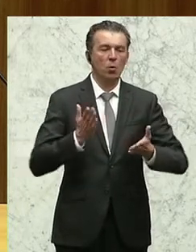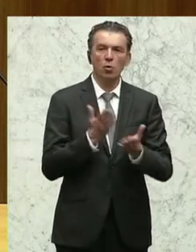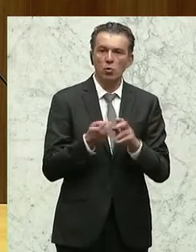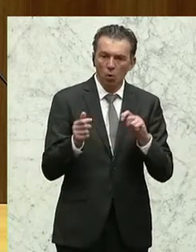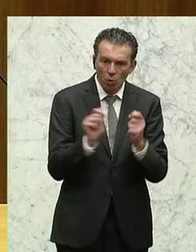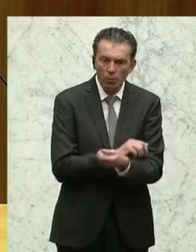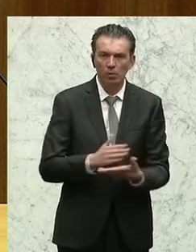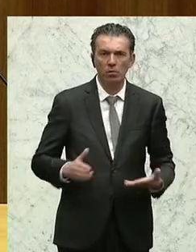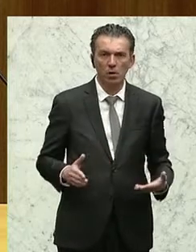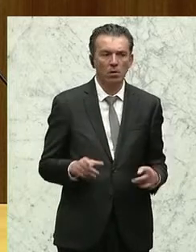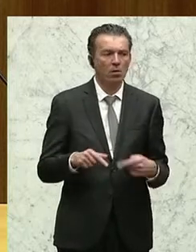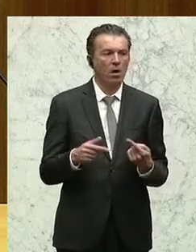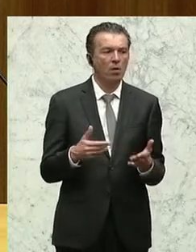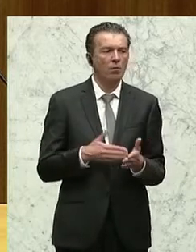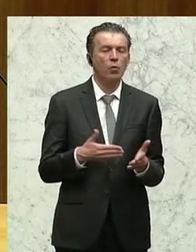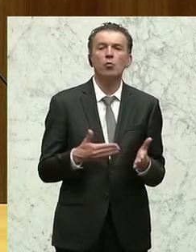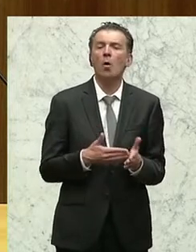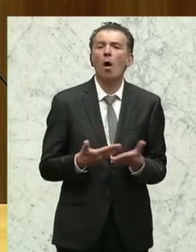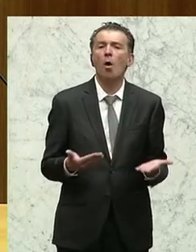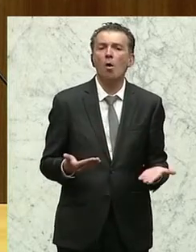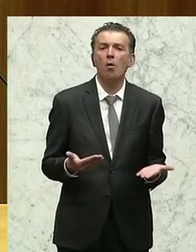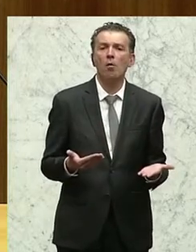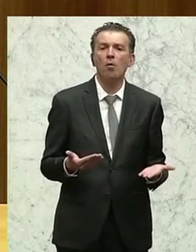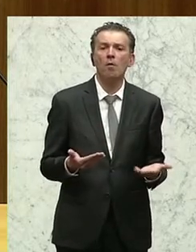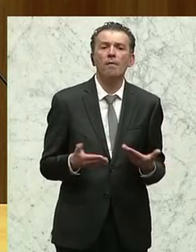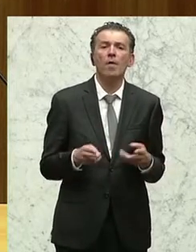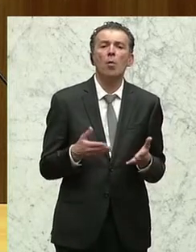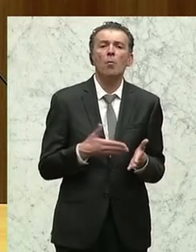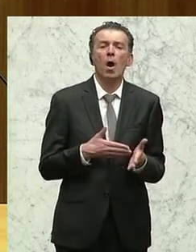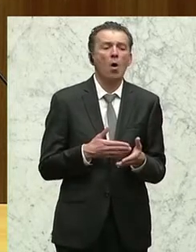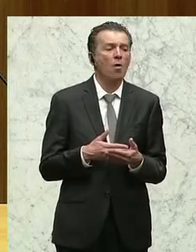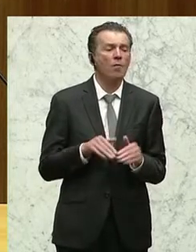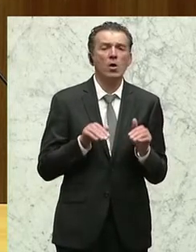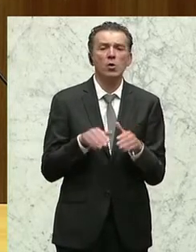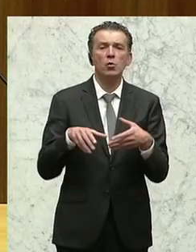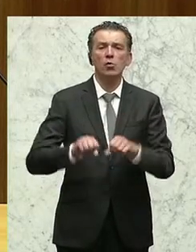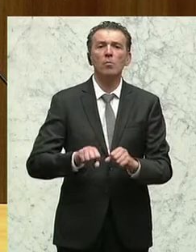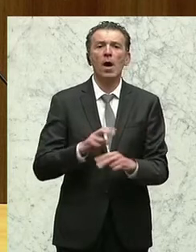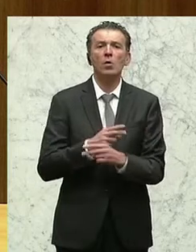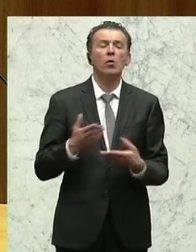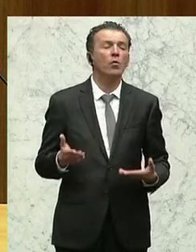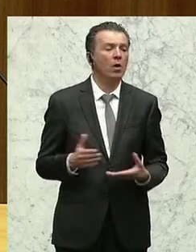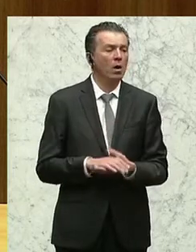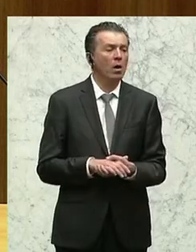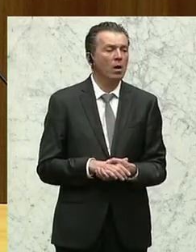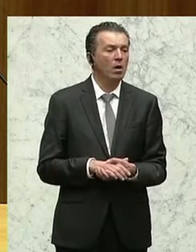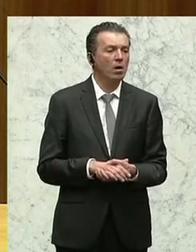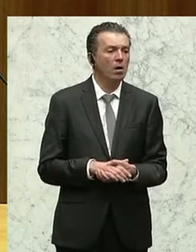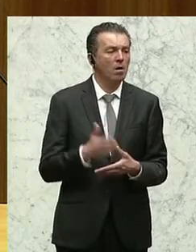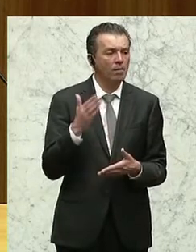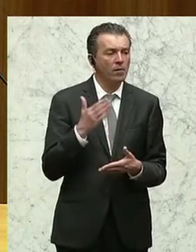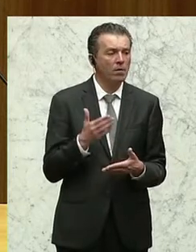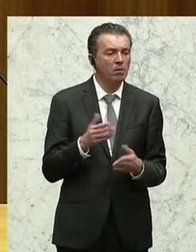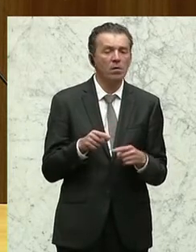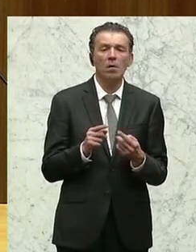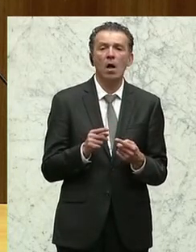bereits erfüllt ist, wozu brauchen wir das dann noch? Wozu brauchen wir dann die Schutzmacht Österreich überhaupt noch? Und wissen Sie,